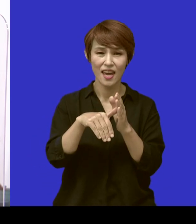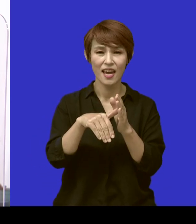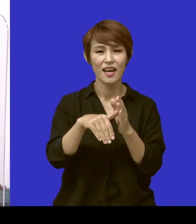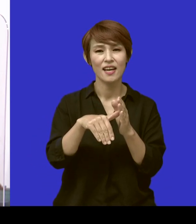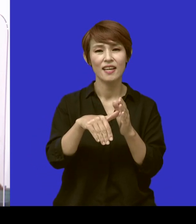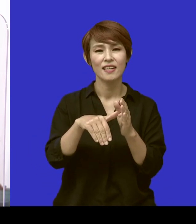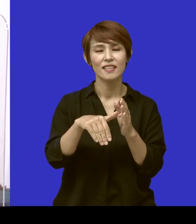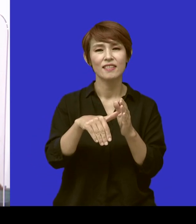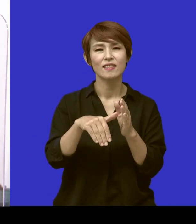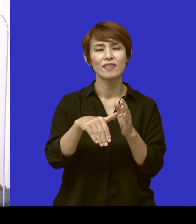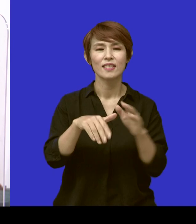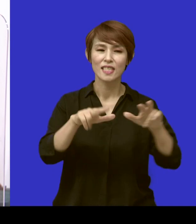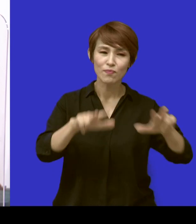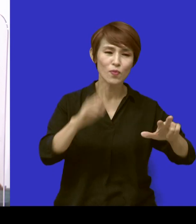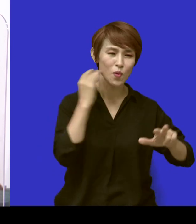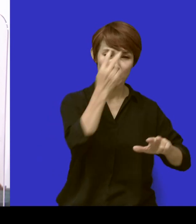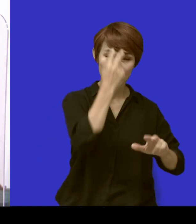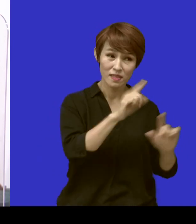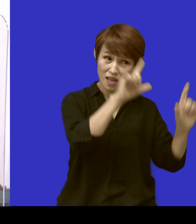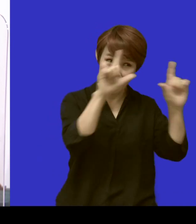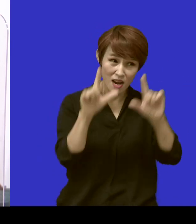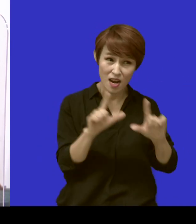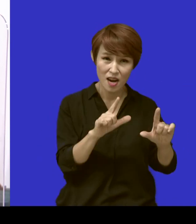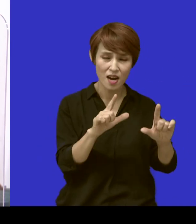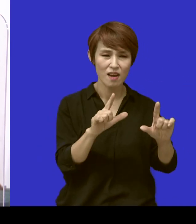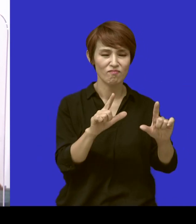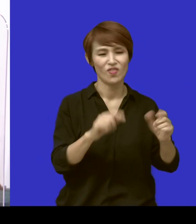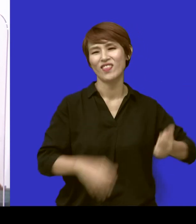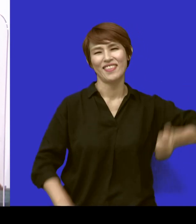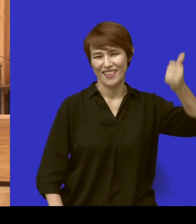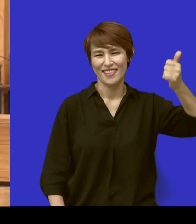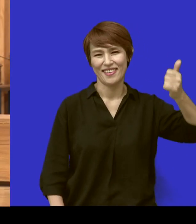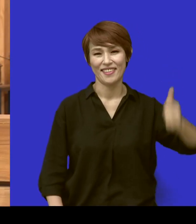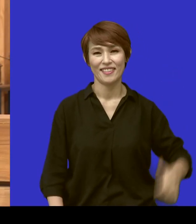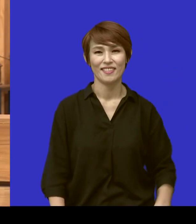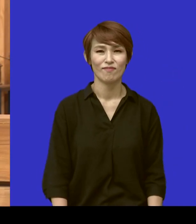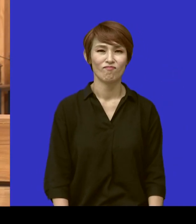농맹인으로 살고 있는 지금 저의 삶이 더 낫습니다.